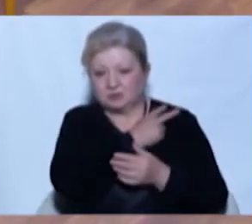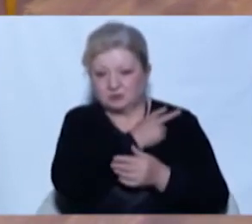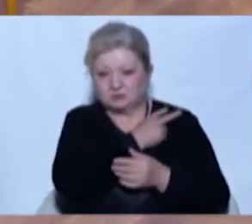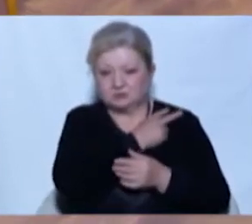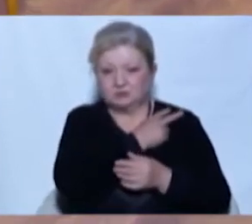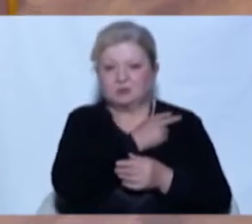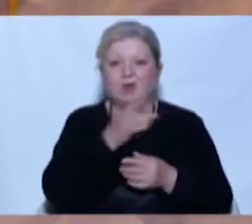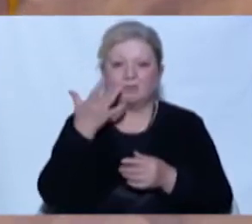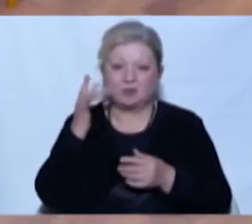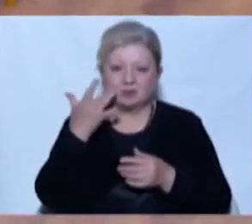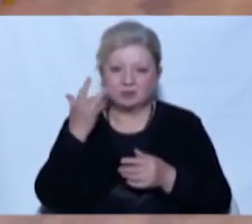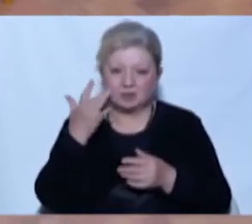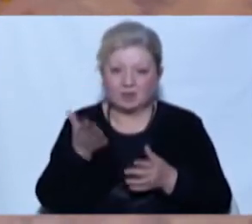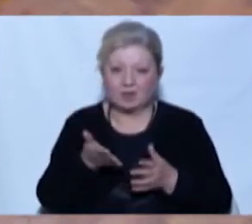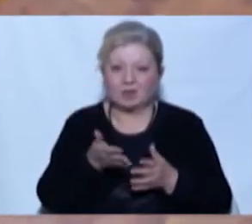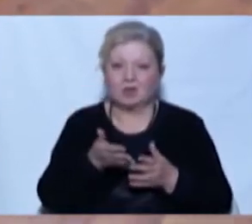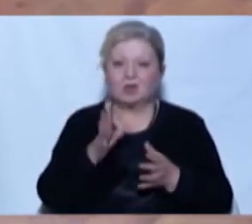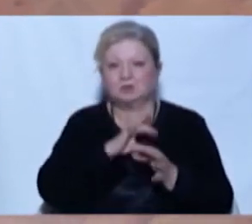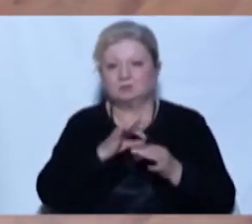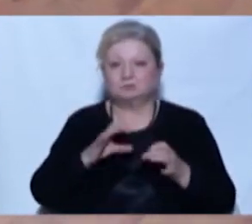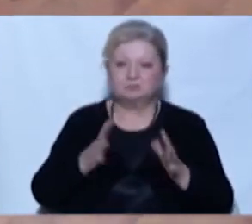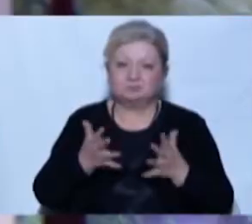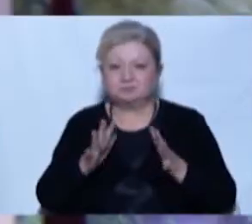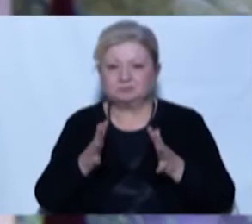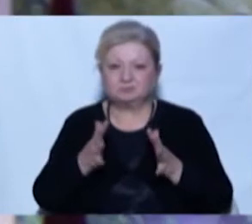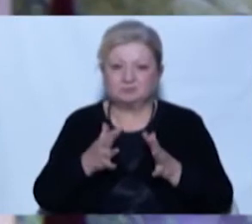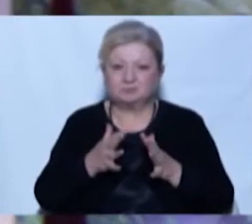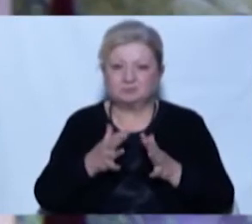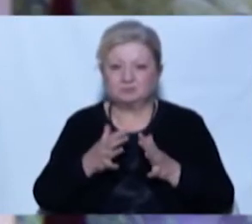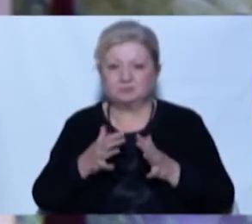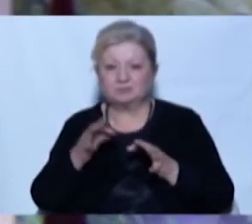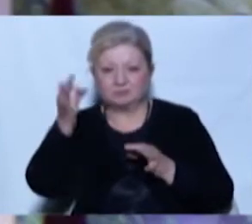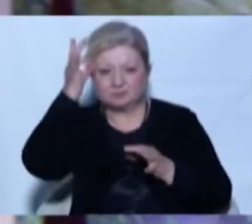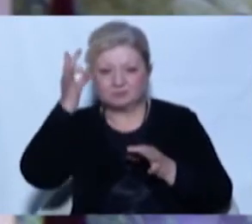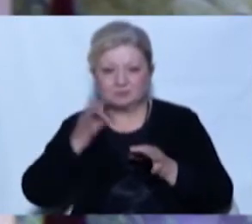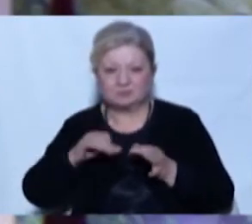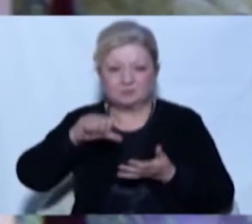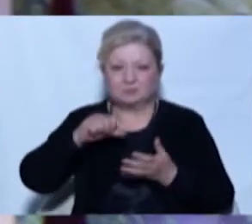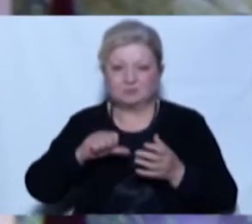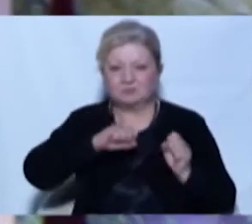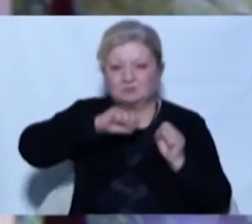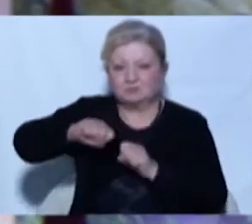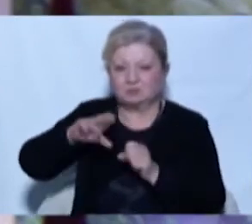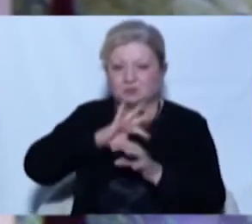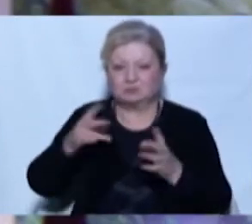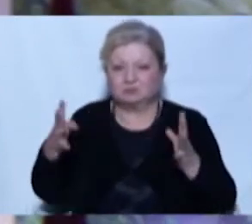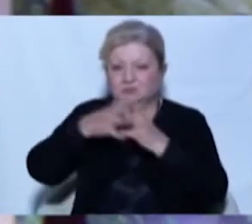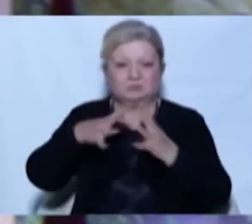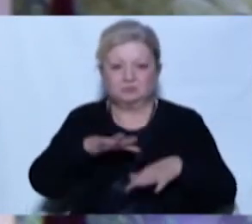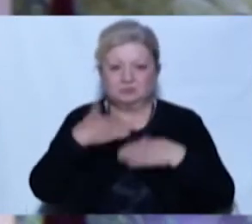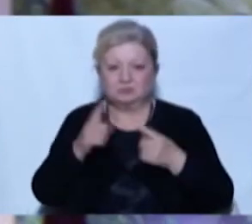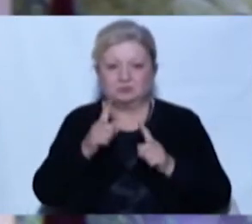და ამერიკის შეერთებული შტატებიც კი მაინდამაინც გერმანიის გაერთიანების მომხრეები არიყვნენ. Როგორც ჩანს, ეშინოდათ